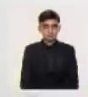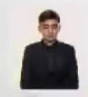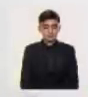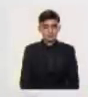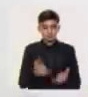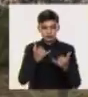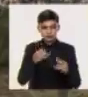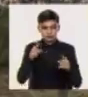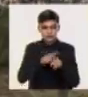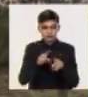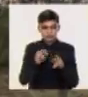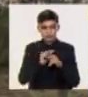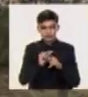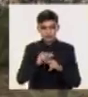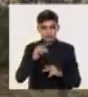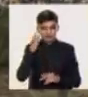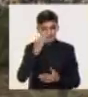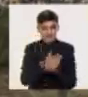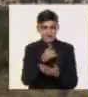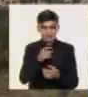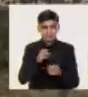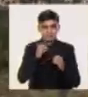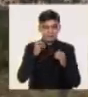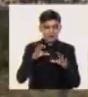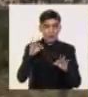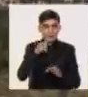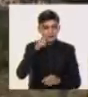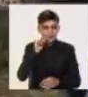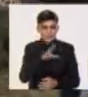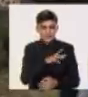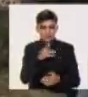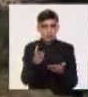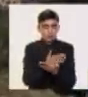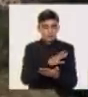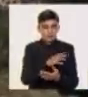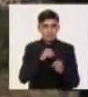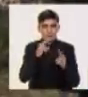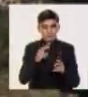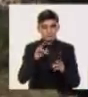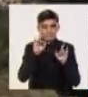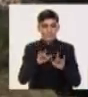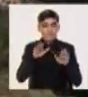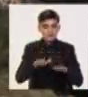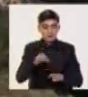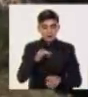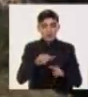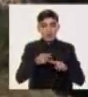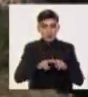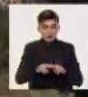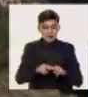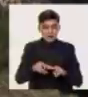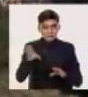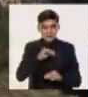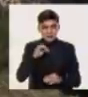Сейчас за моей спиной демонтирую декоративные элементы и освещение. Еще вчера отсюда на склад увезли кабинки, из-за которых и завертелась